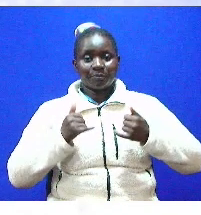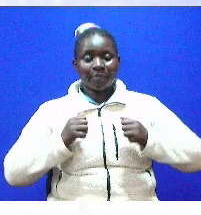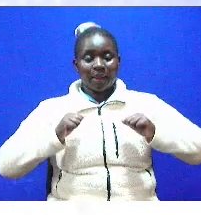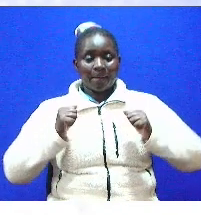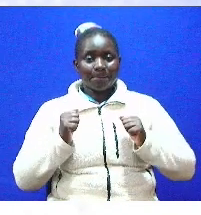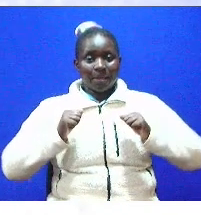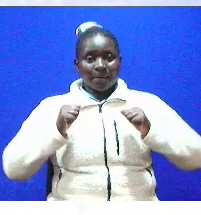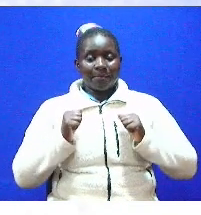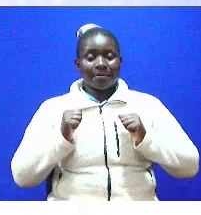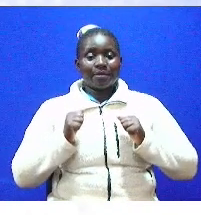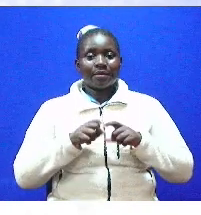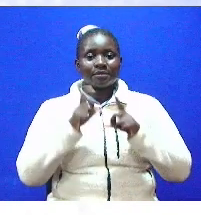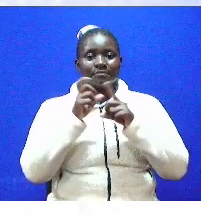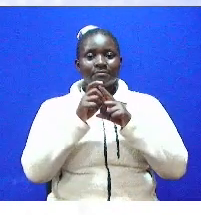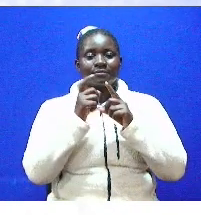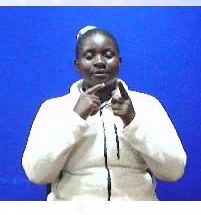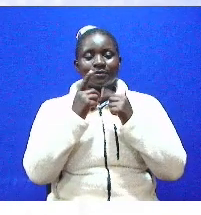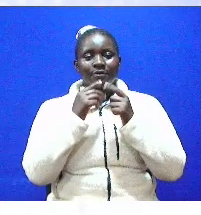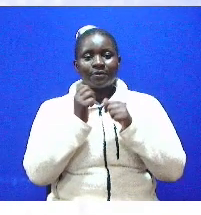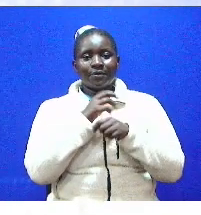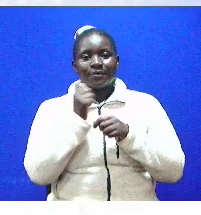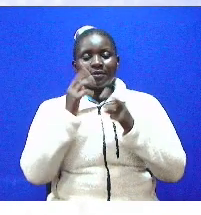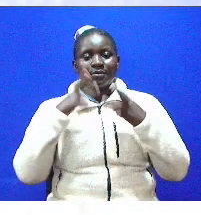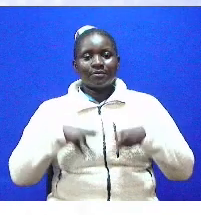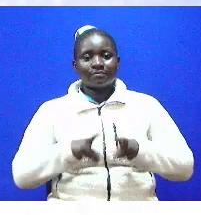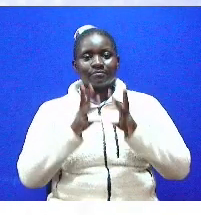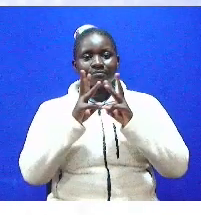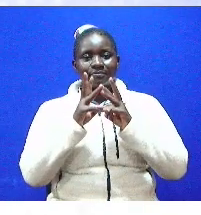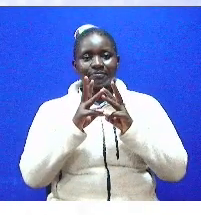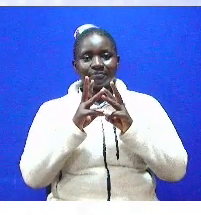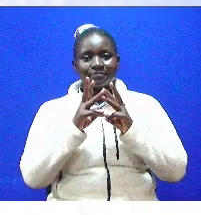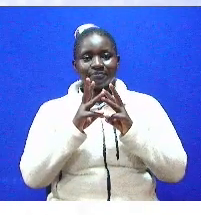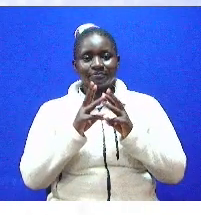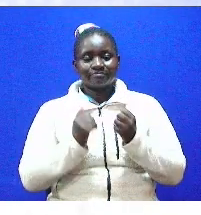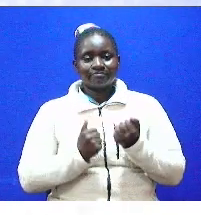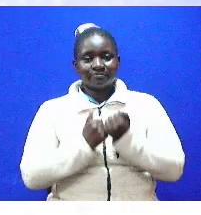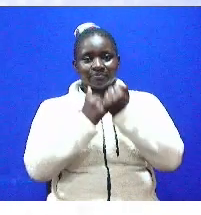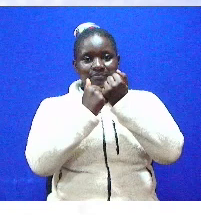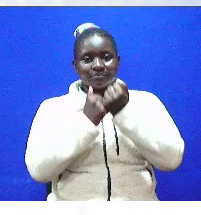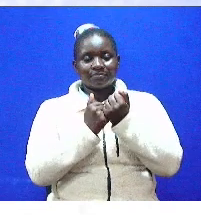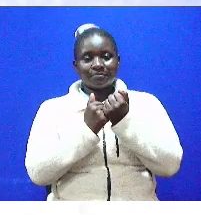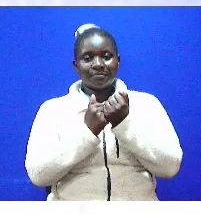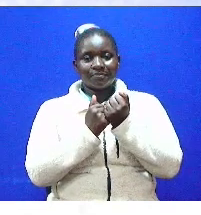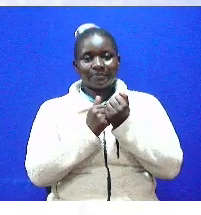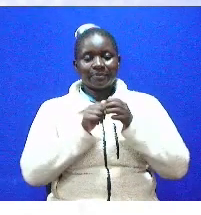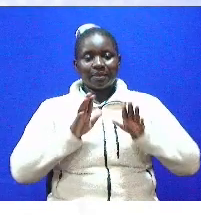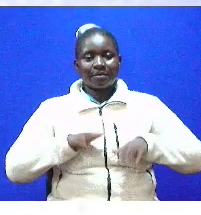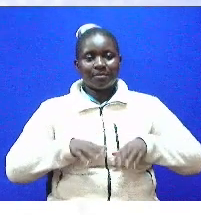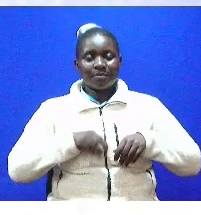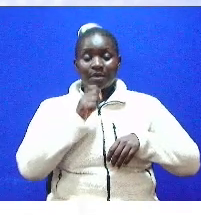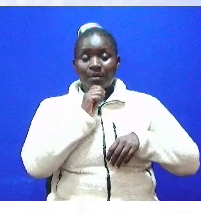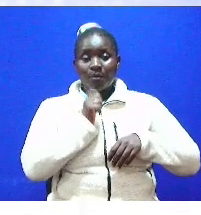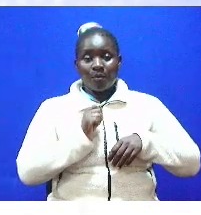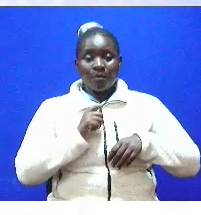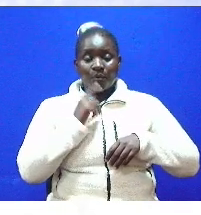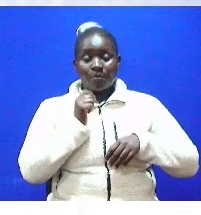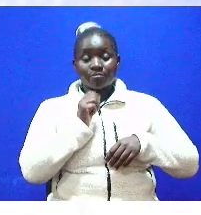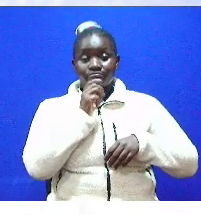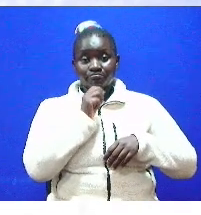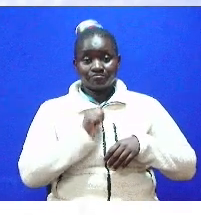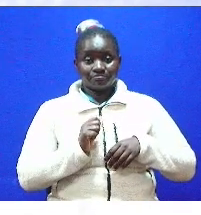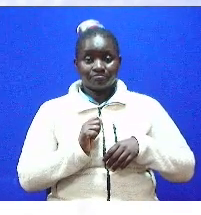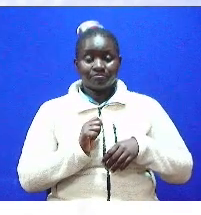ege korekyo ase batavne nenchira ya mobara chikonyara gosira aba ngina gose abagotu abantu abagotu